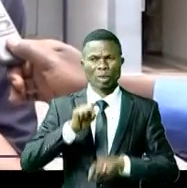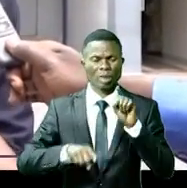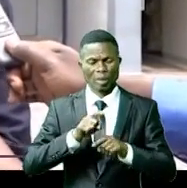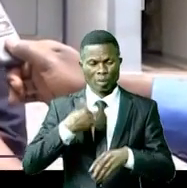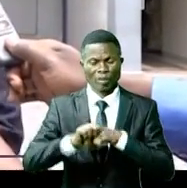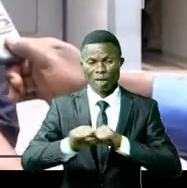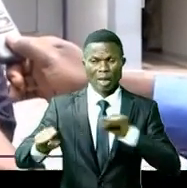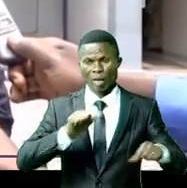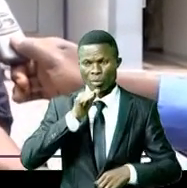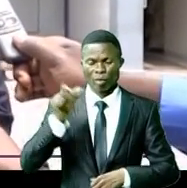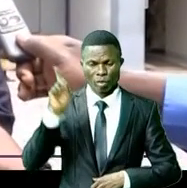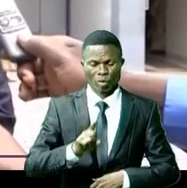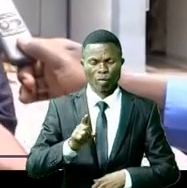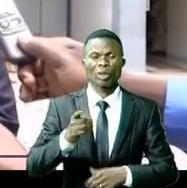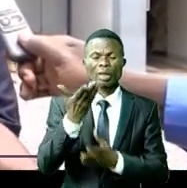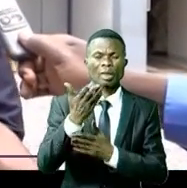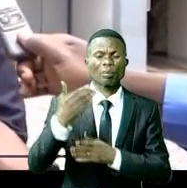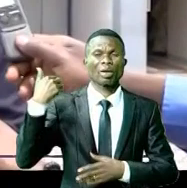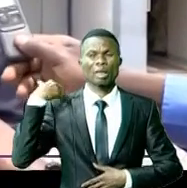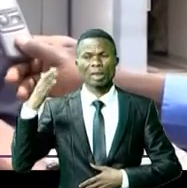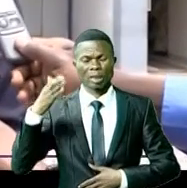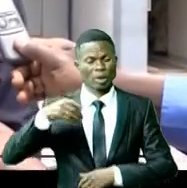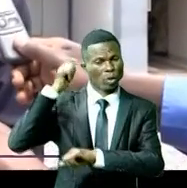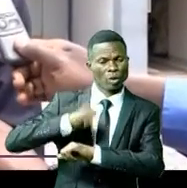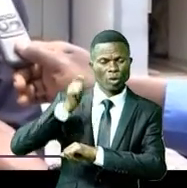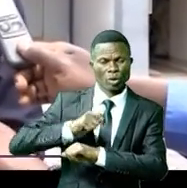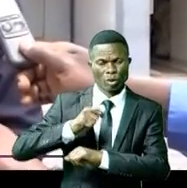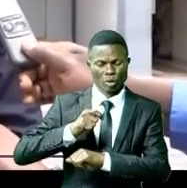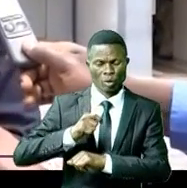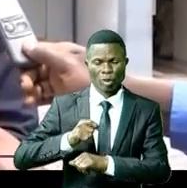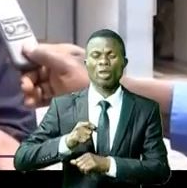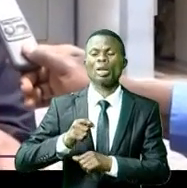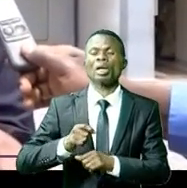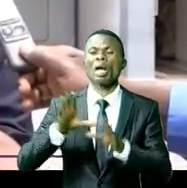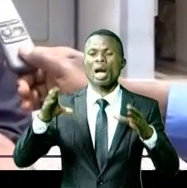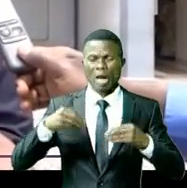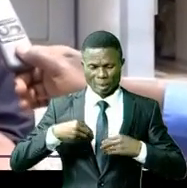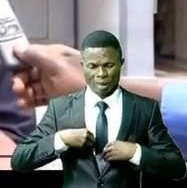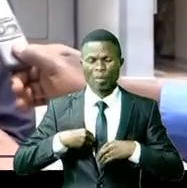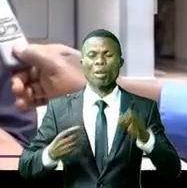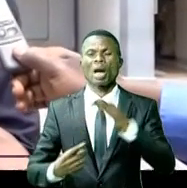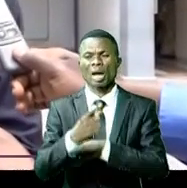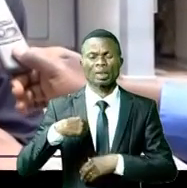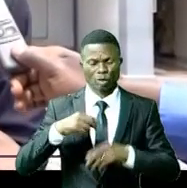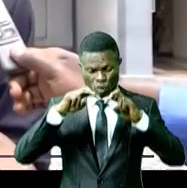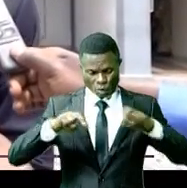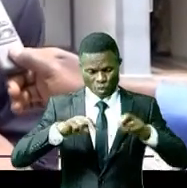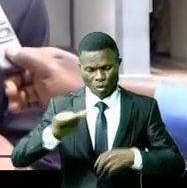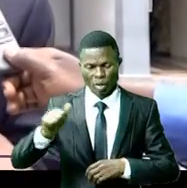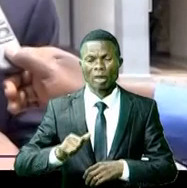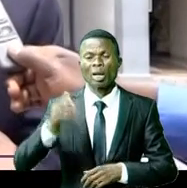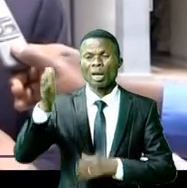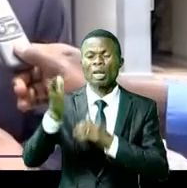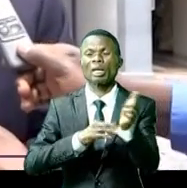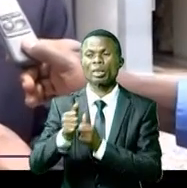prélever. C'est pourquoi nous sommes venus vers le parquet, que le parquet réquisitionne ceux qui vont prélever, examiner, c'est tout. Et la pollution à